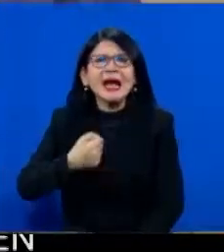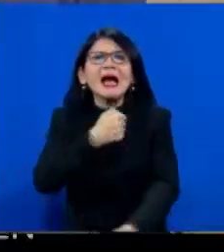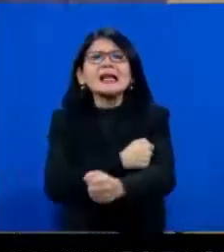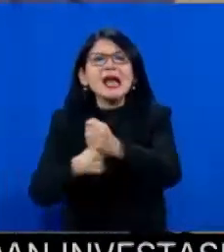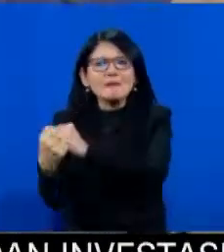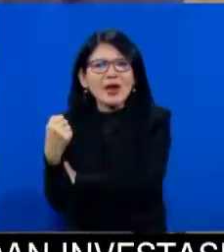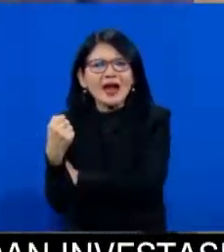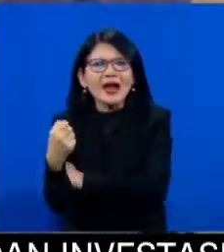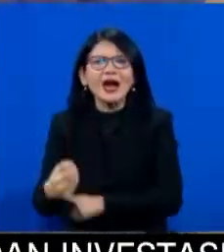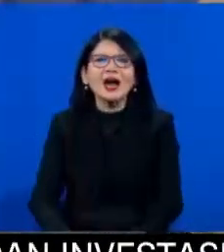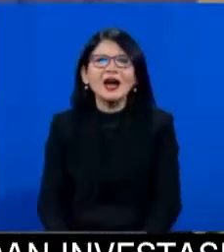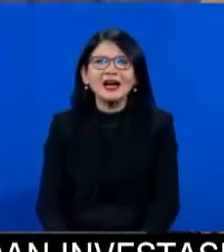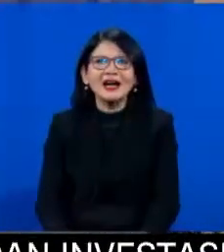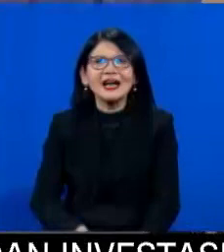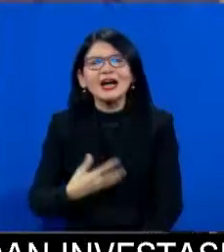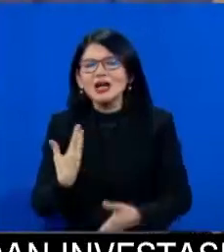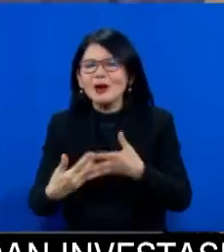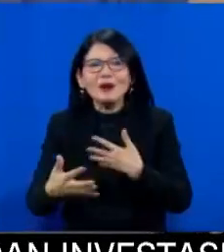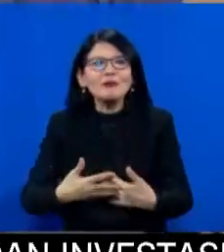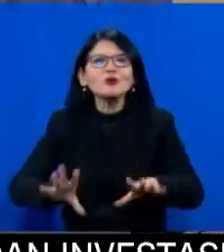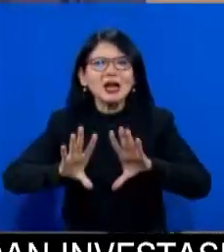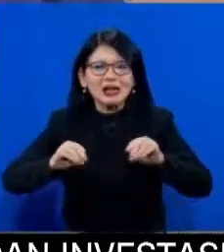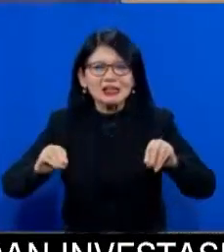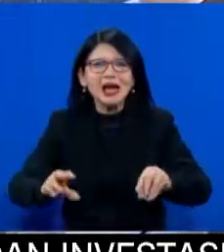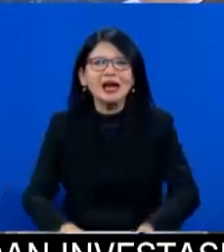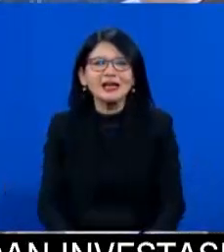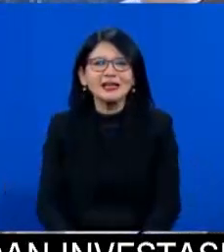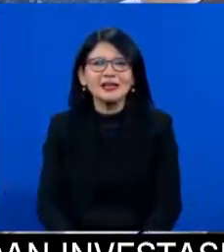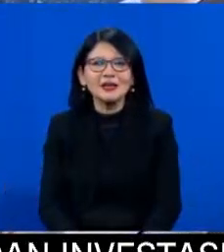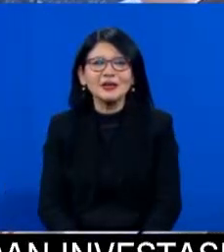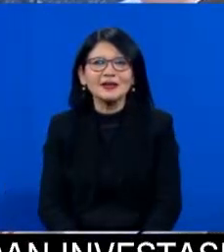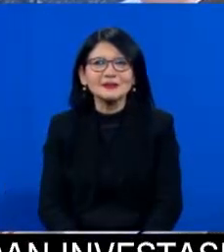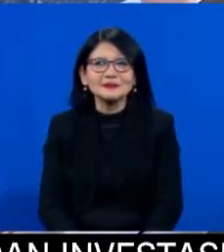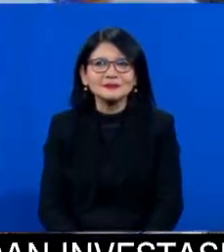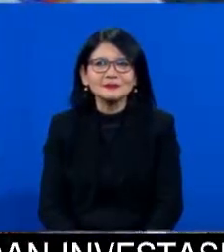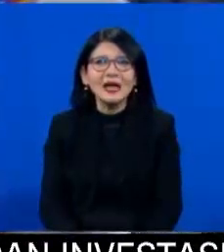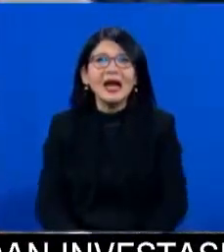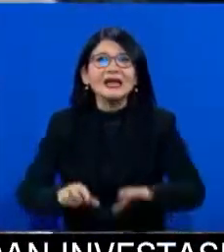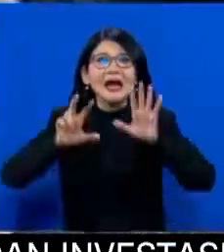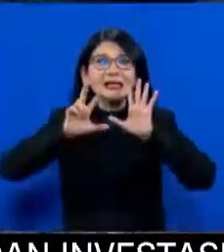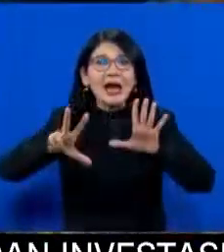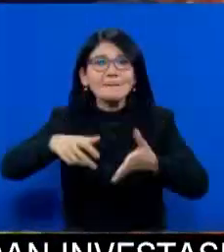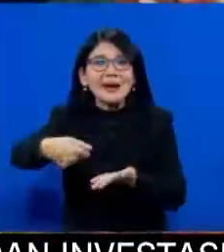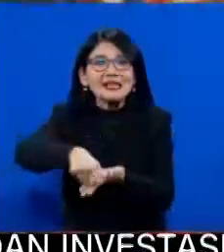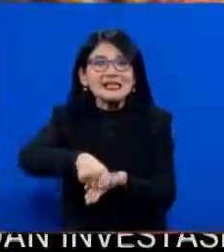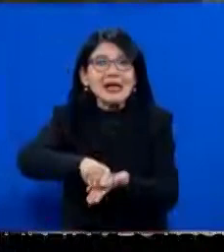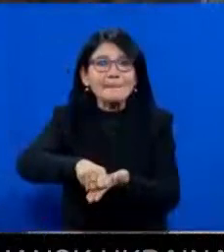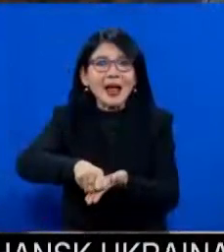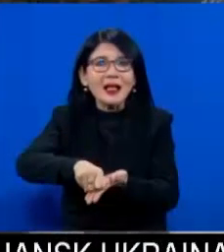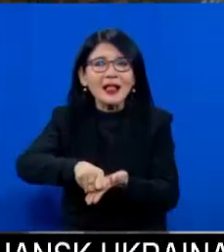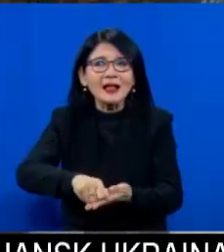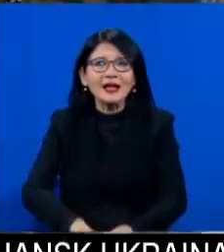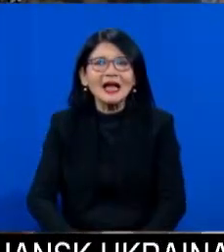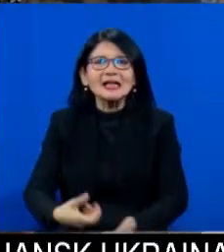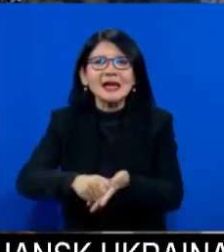Mbak, sudah kerjaannya kah gimana lagi ya? Komitmennya gitu ya iya. Bu ya? Ya, ada 8 macam sambal ulek di resto ini.